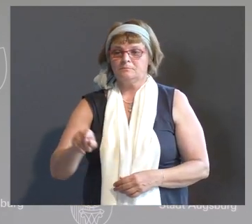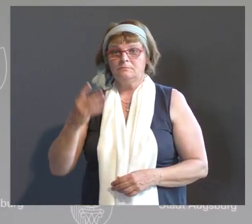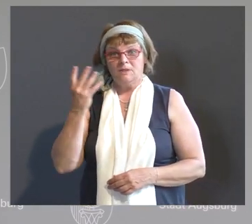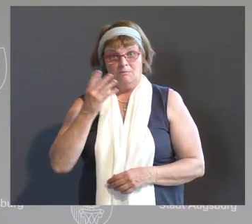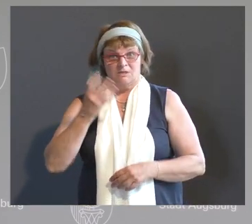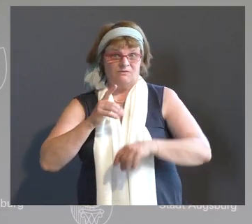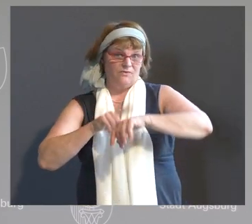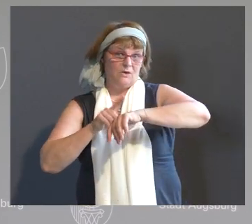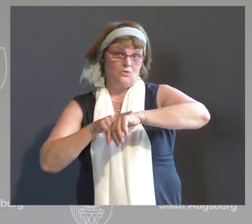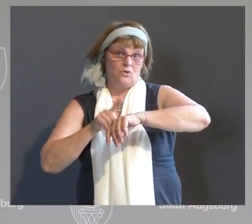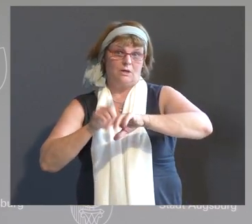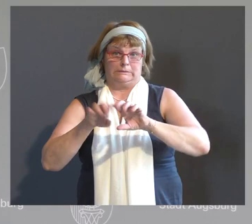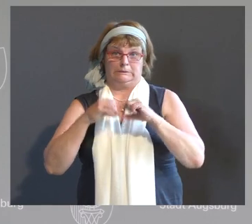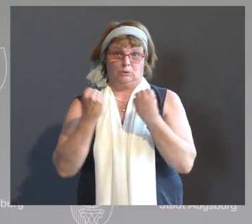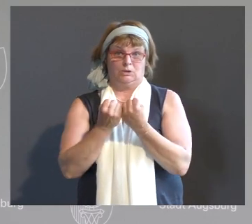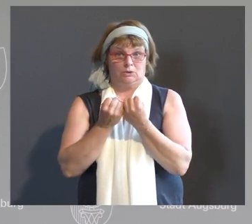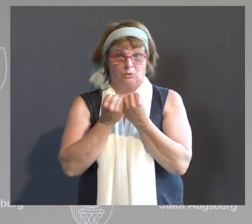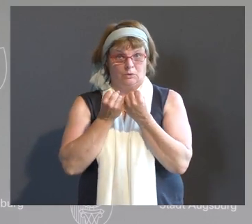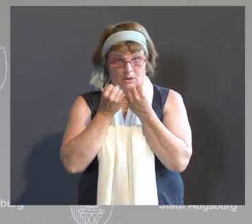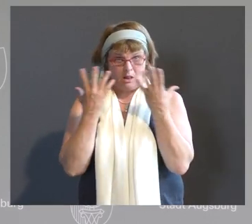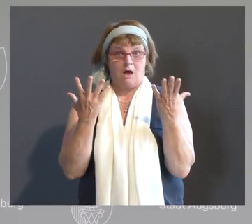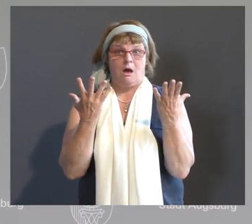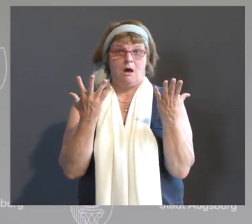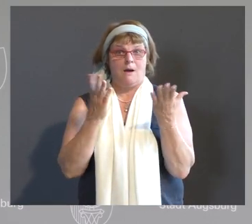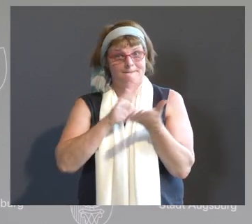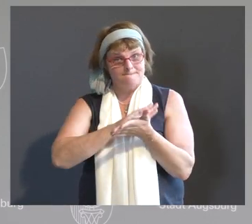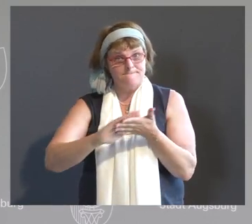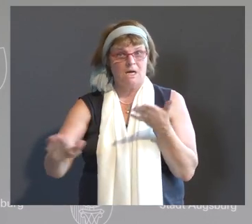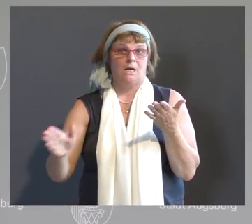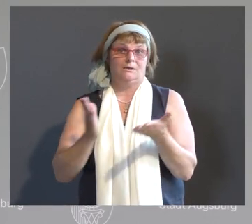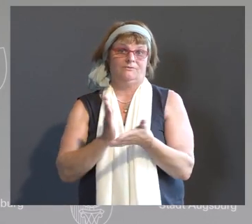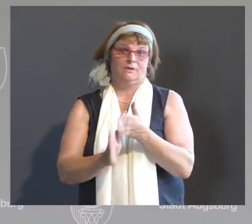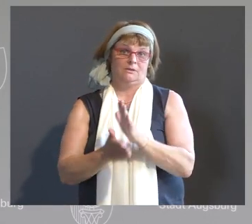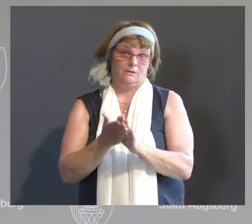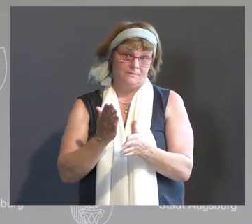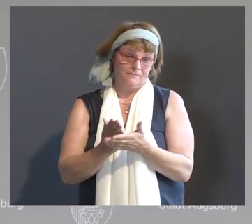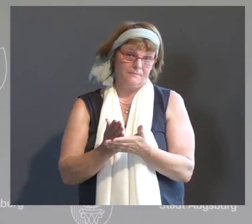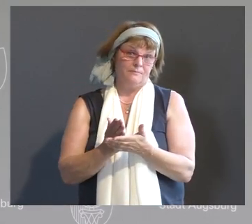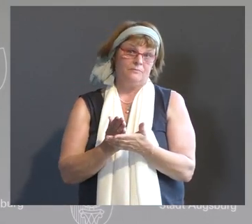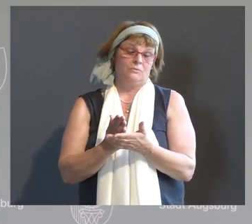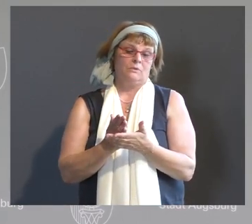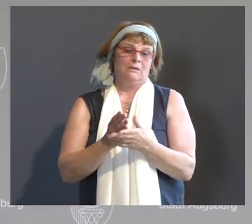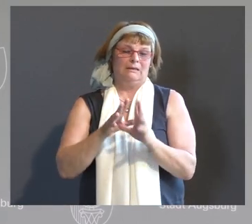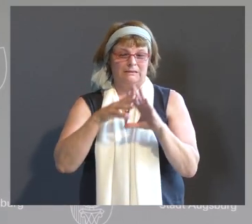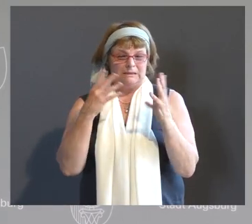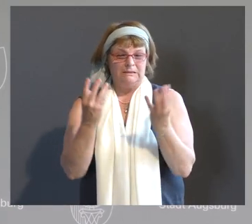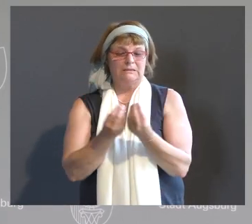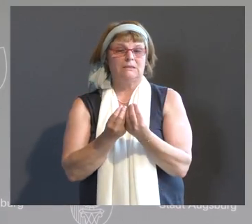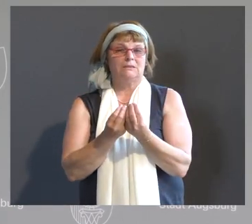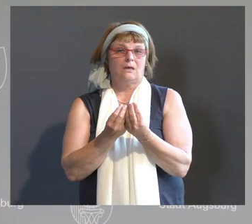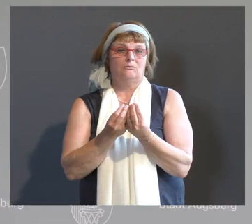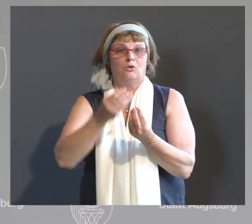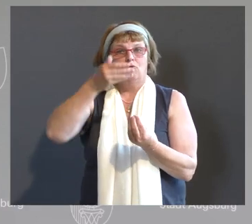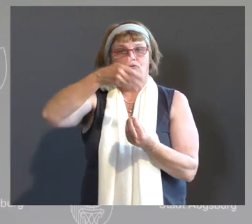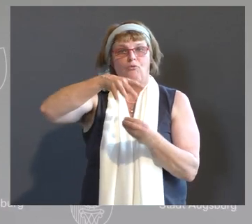dann insoweit bereinigt. Wir haben letztlich insgesamt